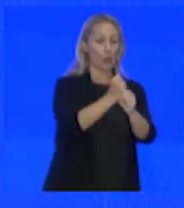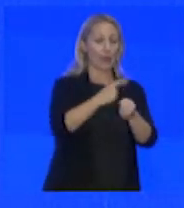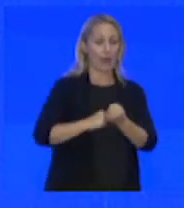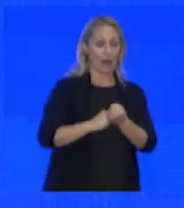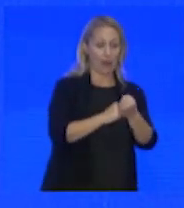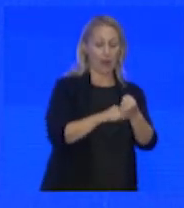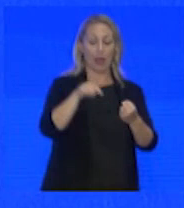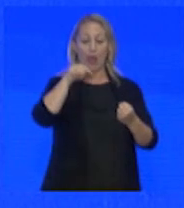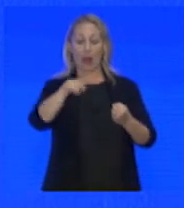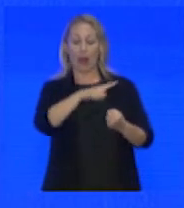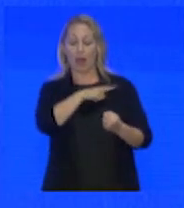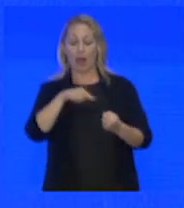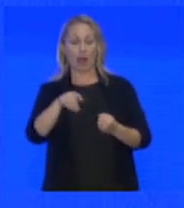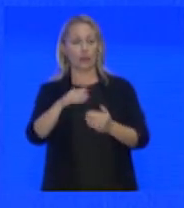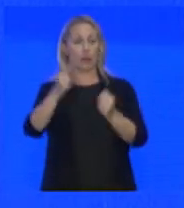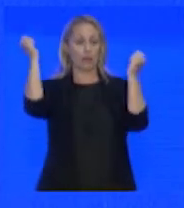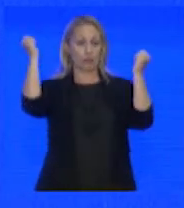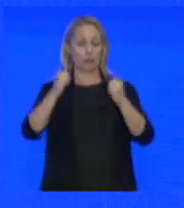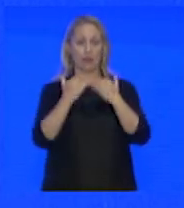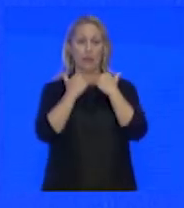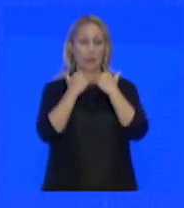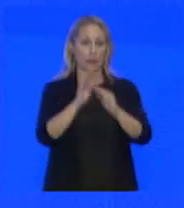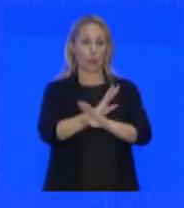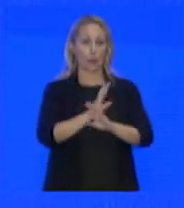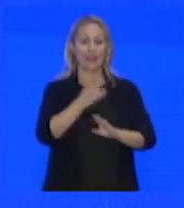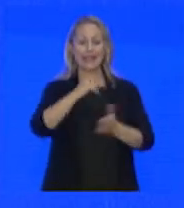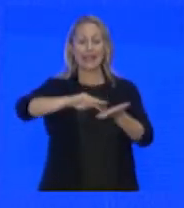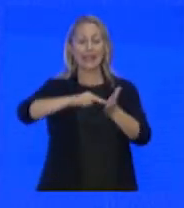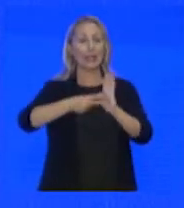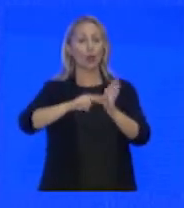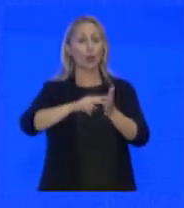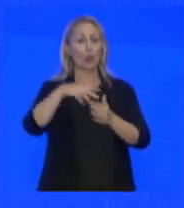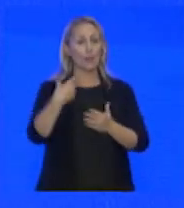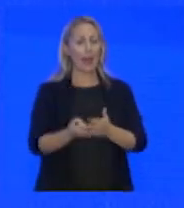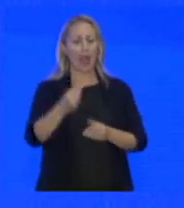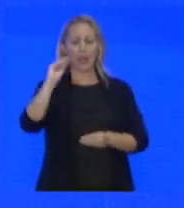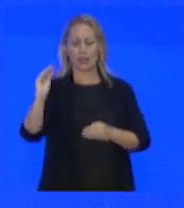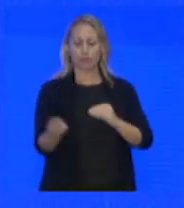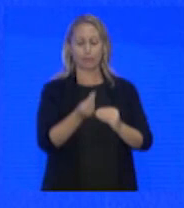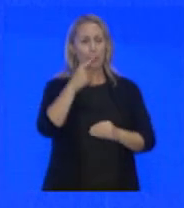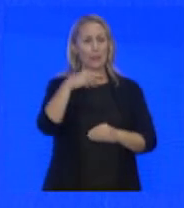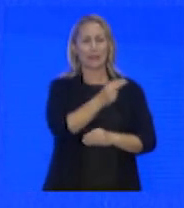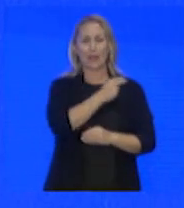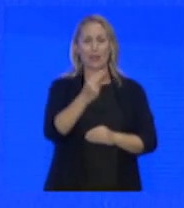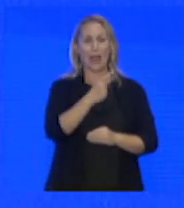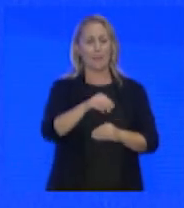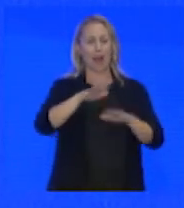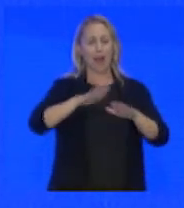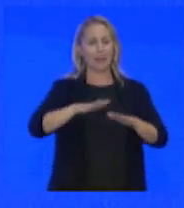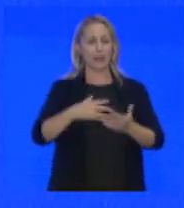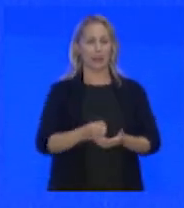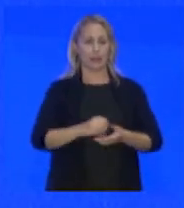την ίδια στιγμή να την υπερφορολογείς. Ειδικά σε μια οικονομία με εκτεταμένη αδήλωτη και υποδηλωμένη εργασία. Γι'